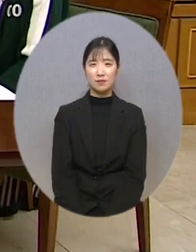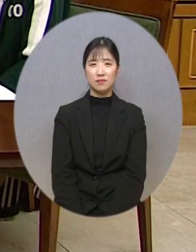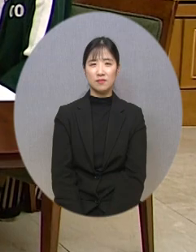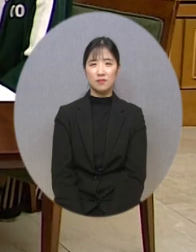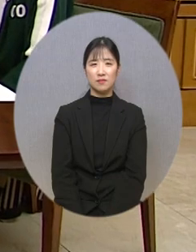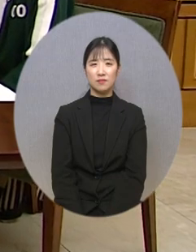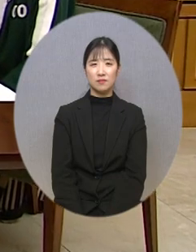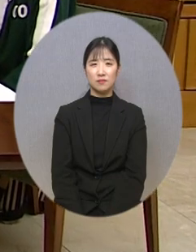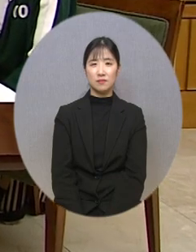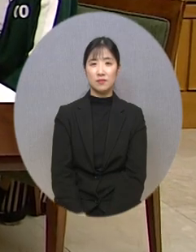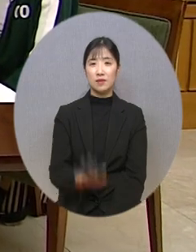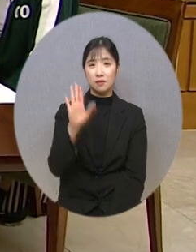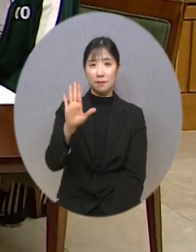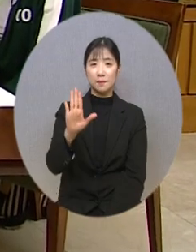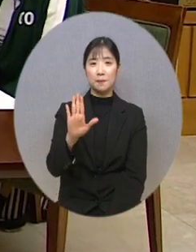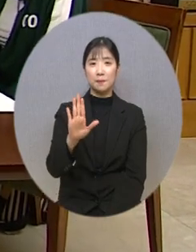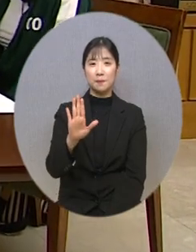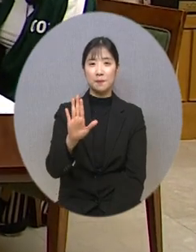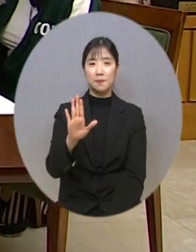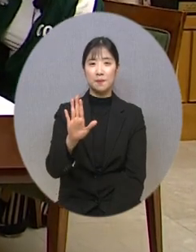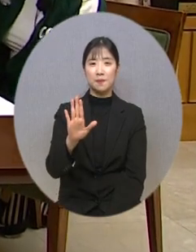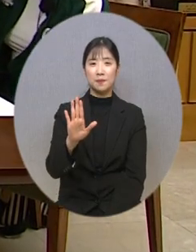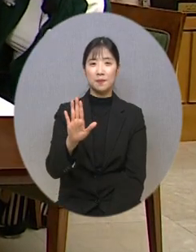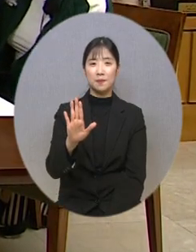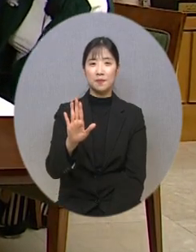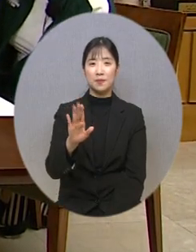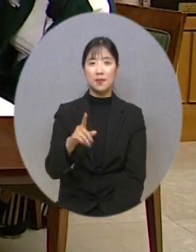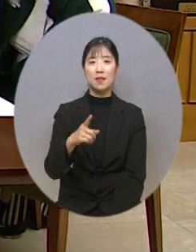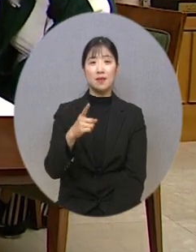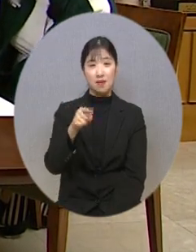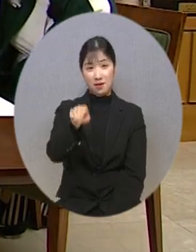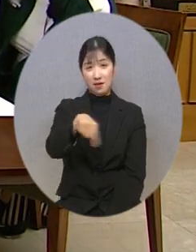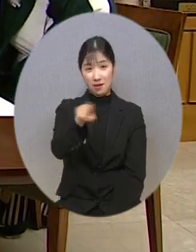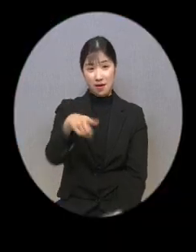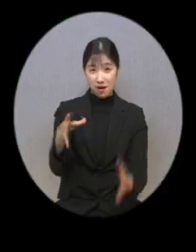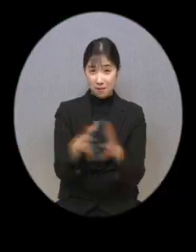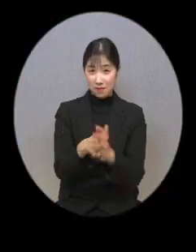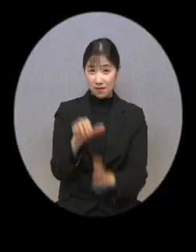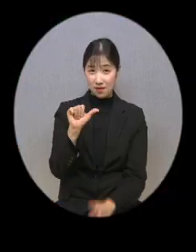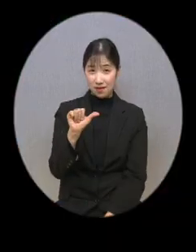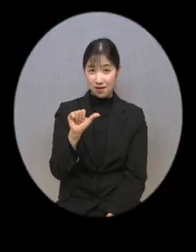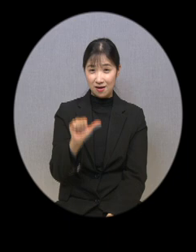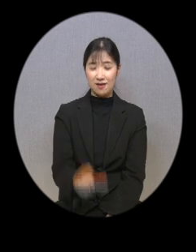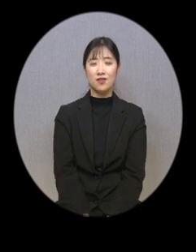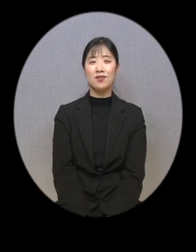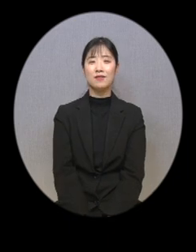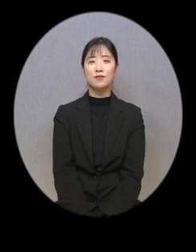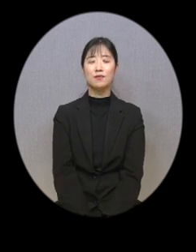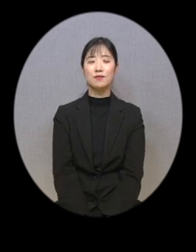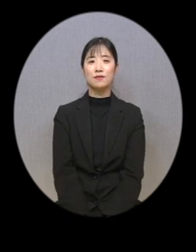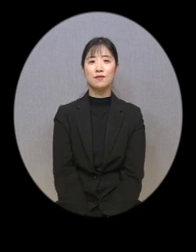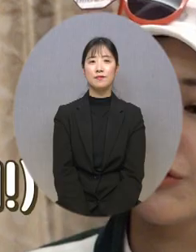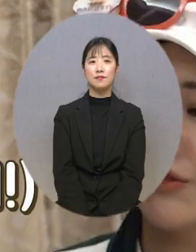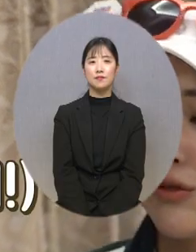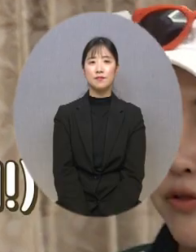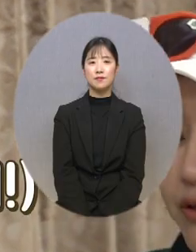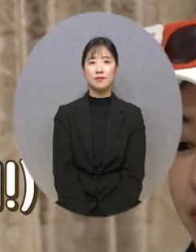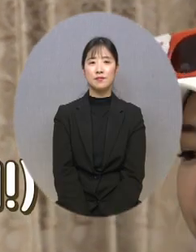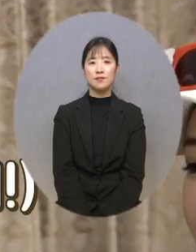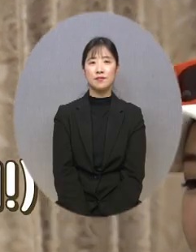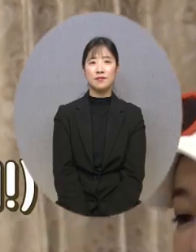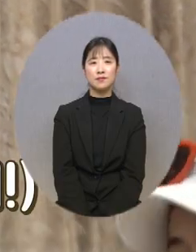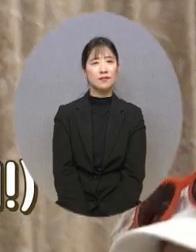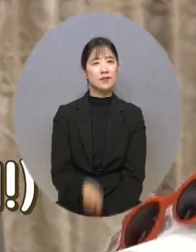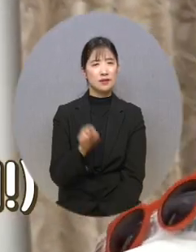어? 잠깐만. 6장이 안 됐습니다. 만약에 이렇게 해도 5장인가? 게임에